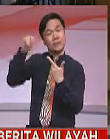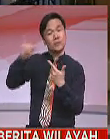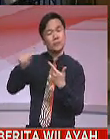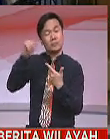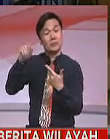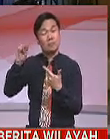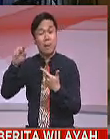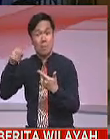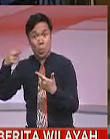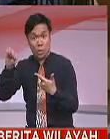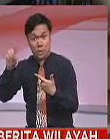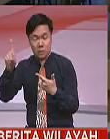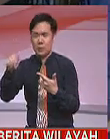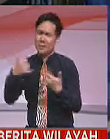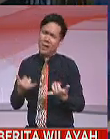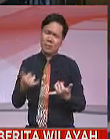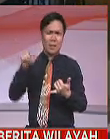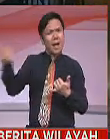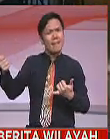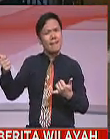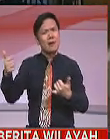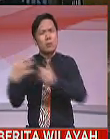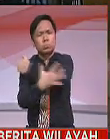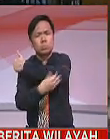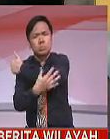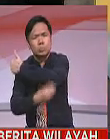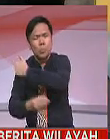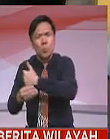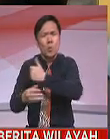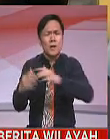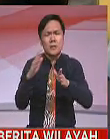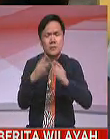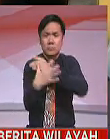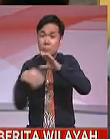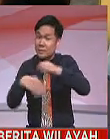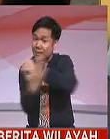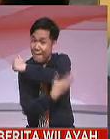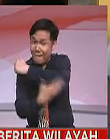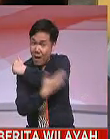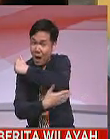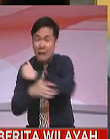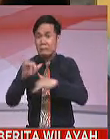menzahirkan kebimbangan negara-negara kurang maju mempunyai akses yang terhad kepada vaksin